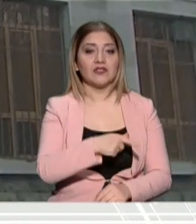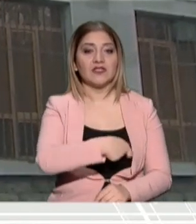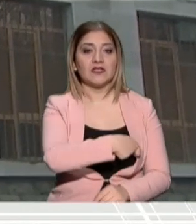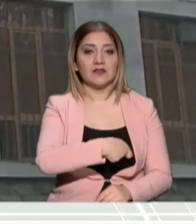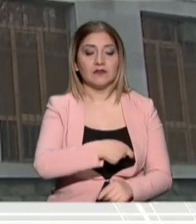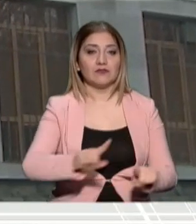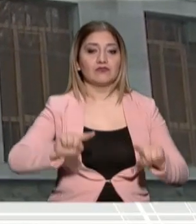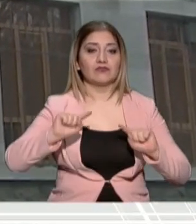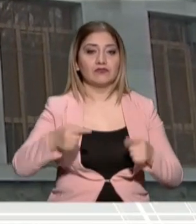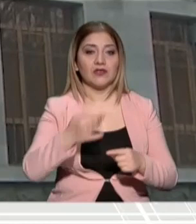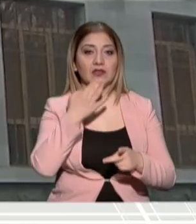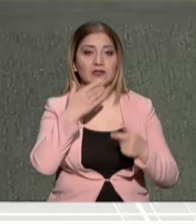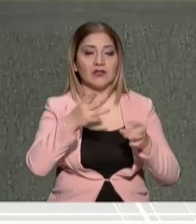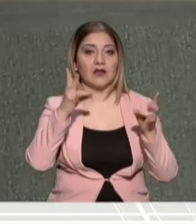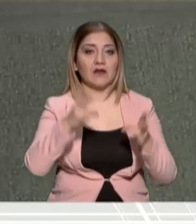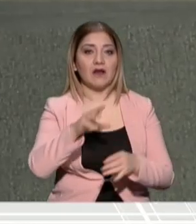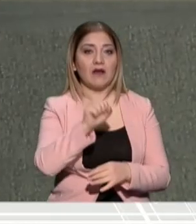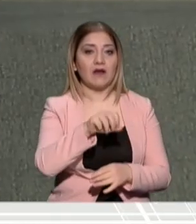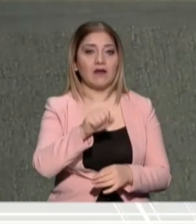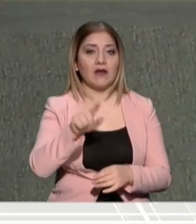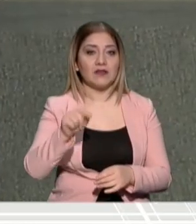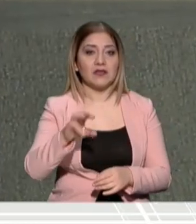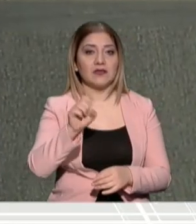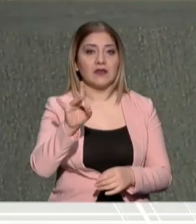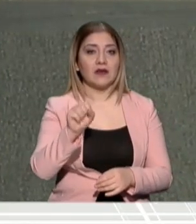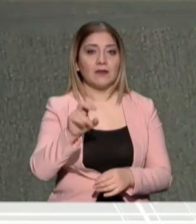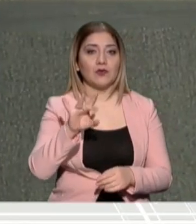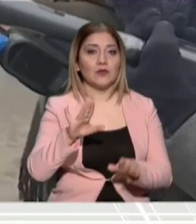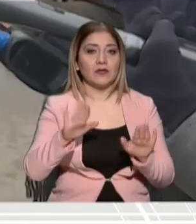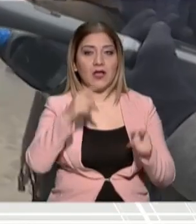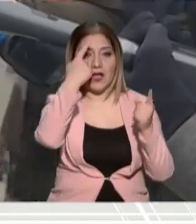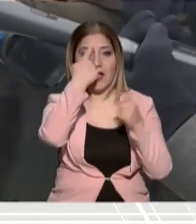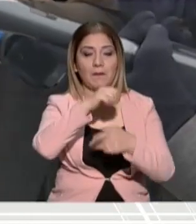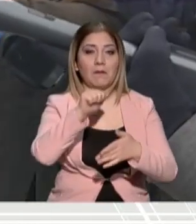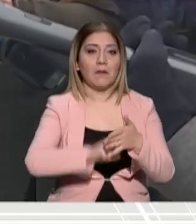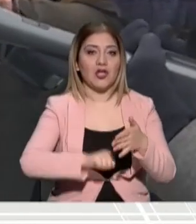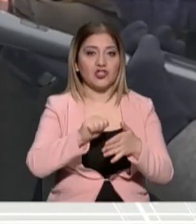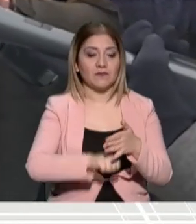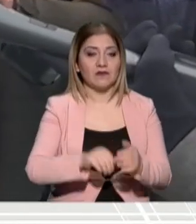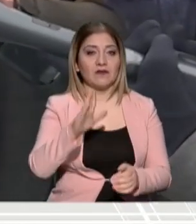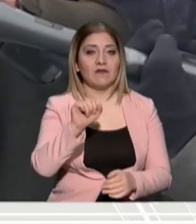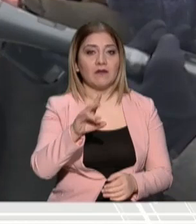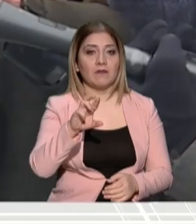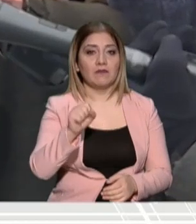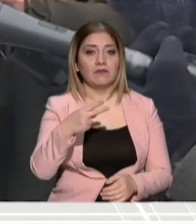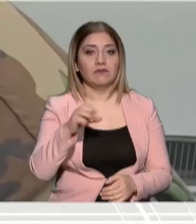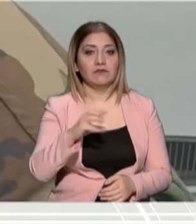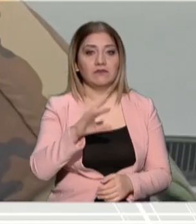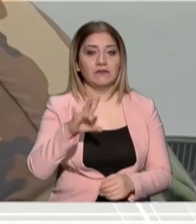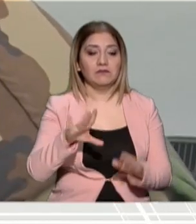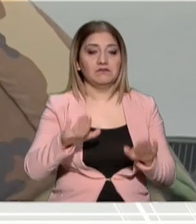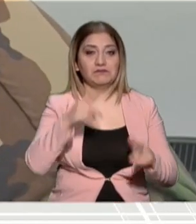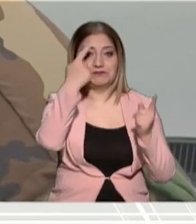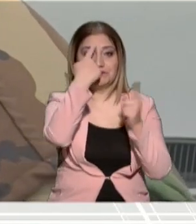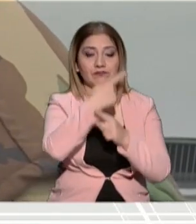պատգամավորը բերման էր ենթարկվել ազգային անվտանգության ծառայություն Եռաբլուրում արած հայտարարությունների համար։ Հիշեցնեմ, Վահան Բադասյանը Պանթեոնում ասել էր,